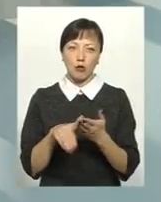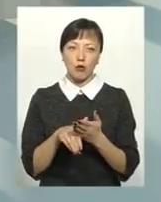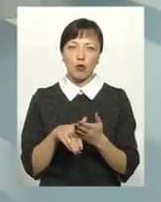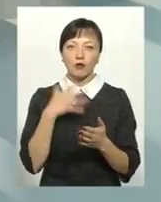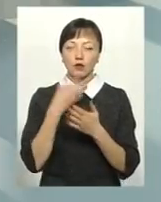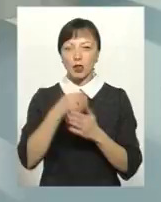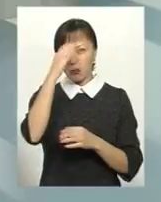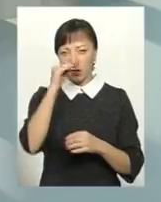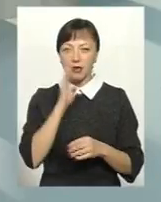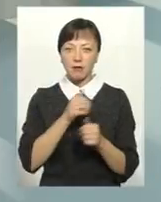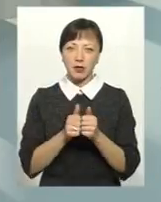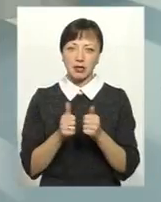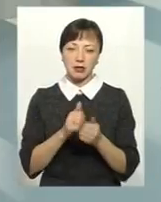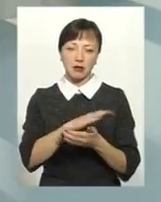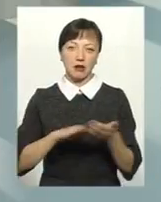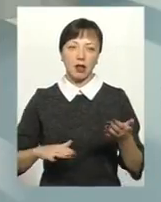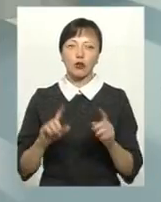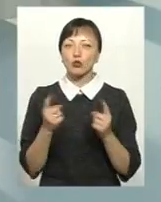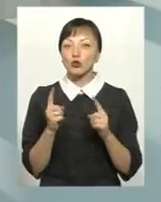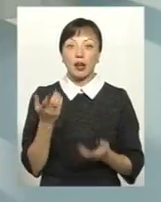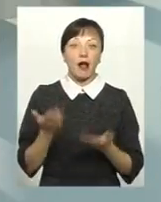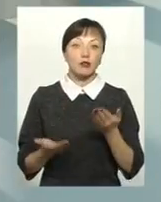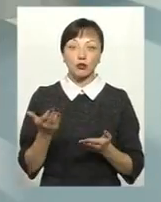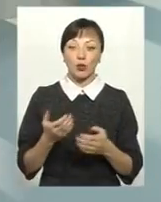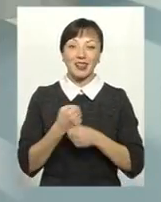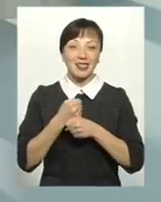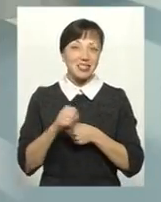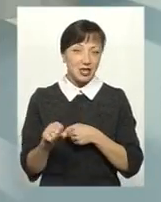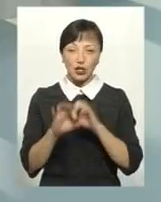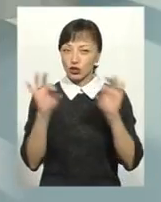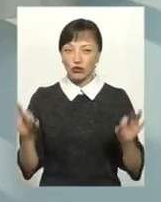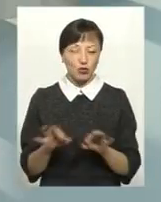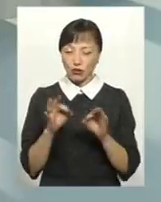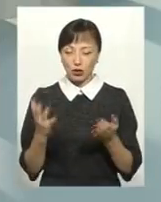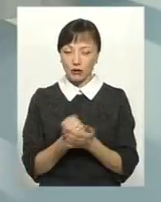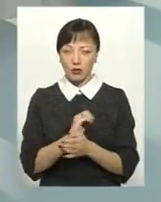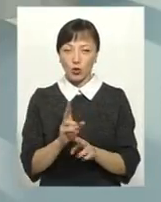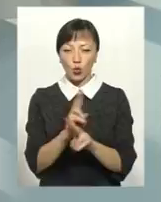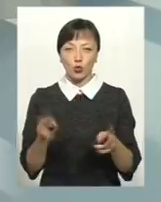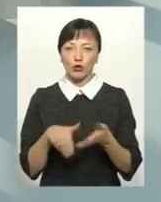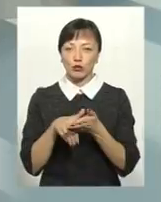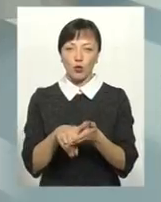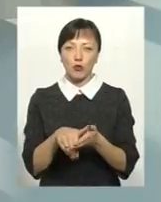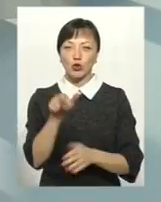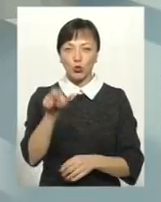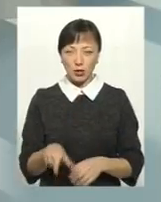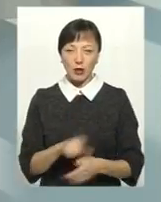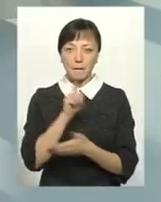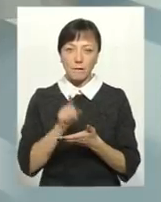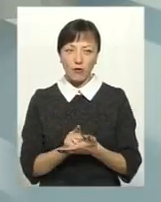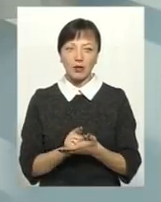своїх батьків, близьких і так далі. Тому що якщо насильно, насильно нічого не буде, ніхто йому не допоможе. Людина